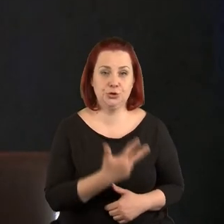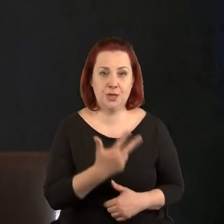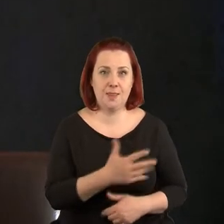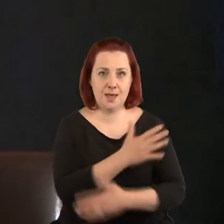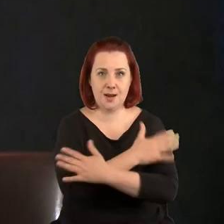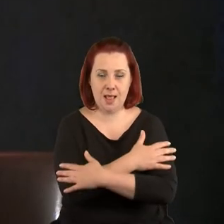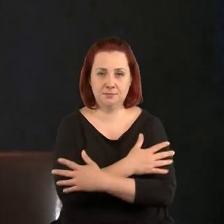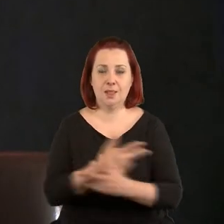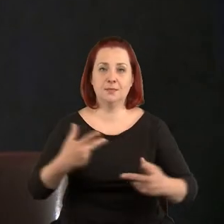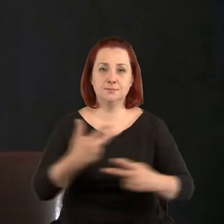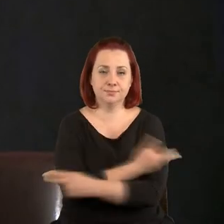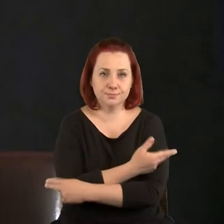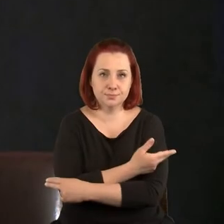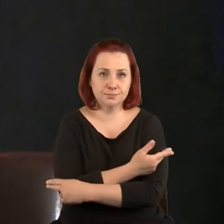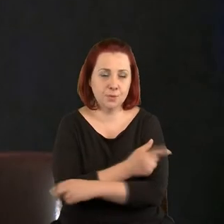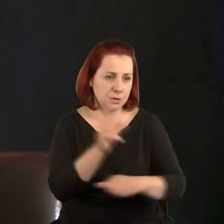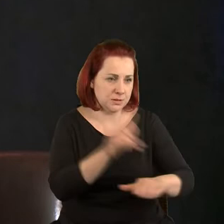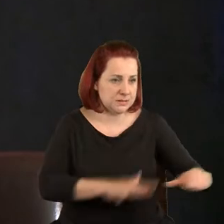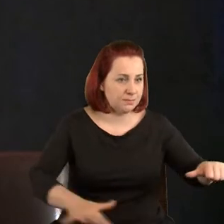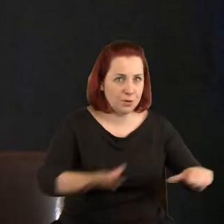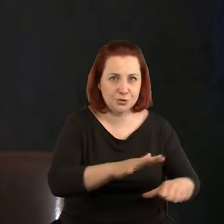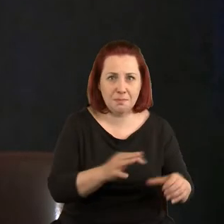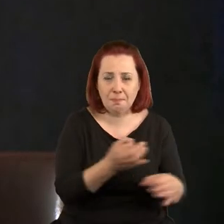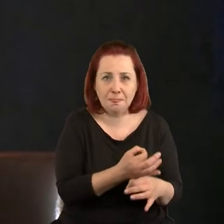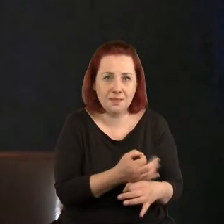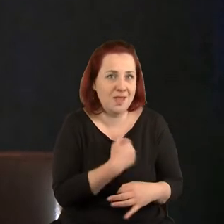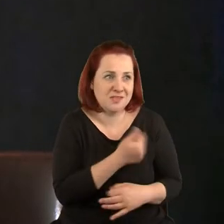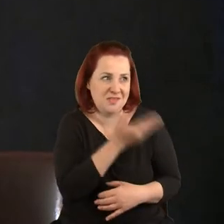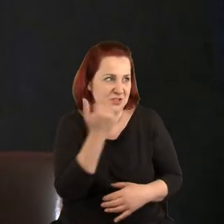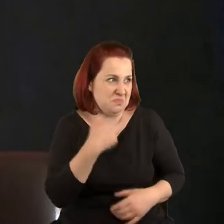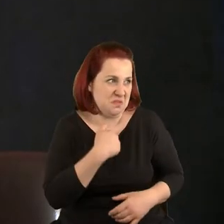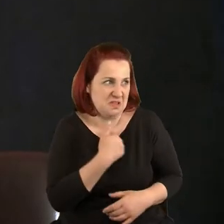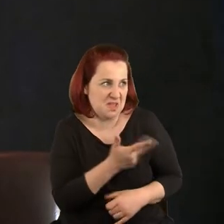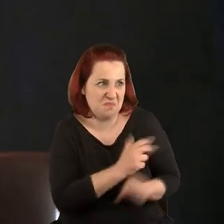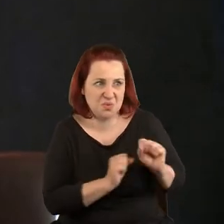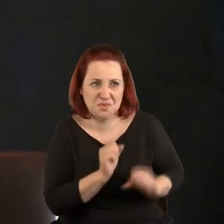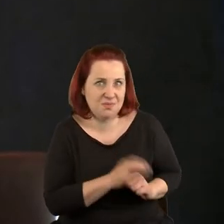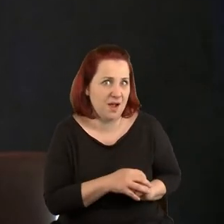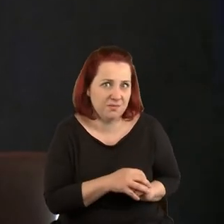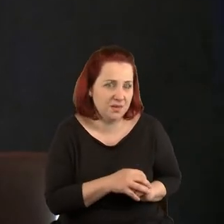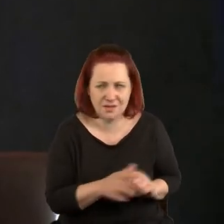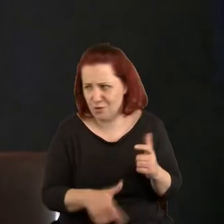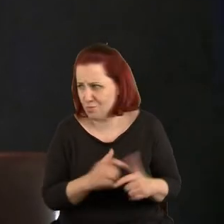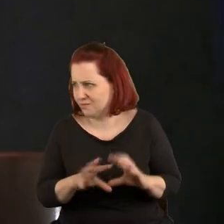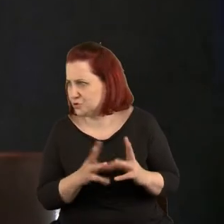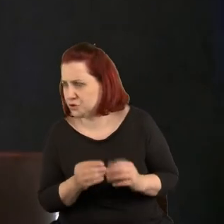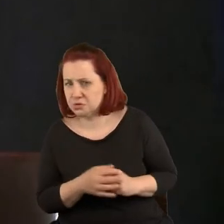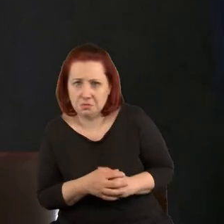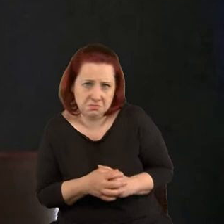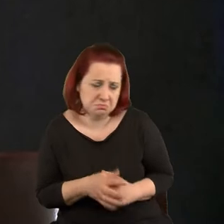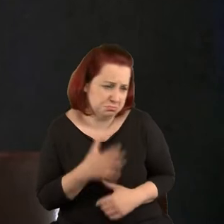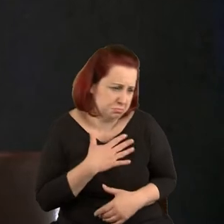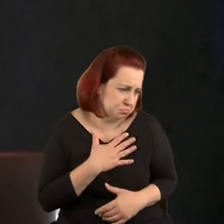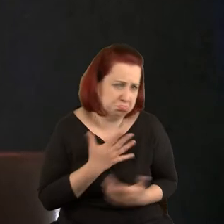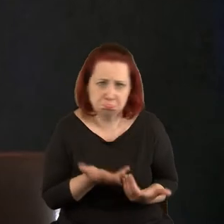łapy, więc w tej małej społeczności ja nie wiedziałam, że jestem niepełnosprawna. I tak naprawdę robiłam wszystko i mi się wydawało, że ja po